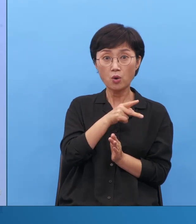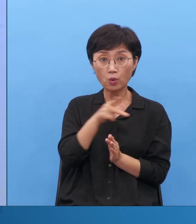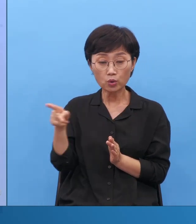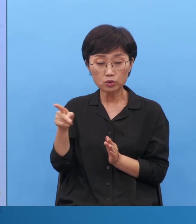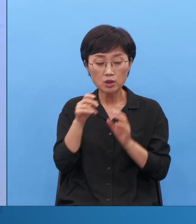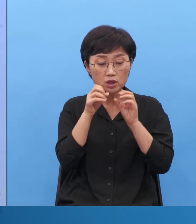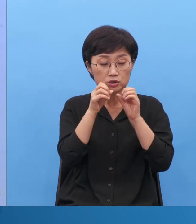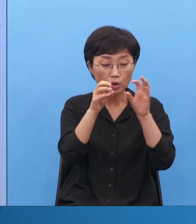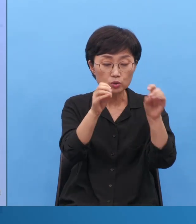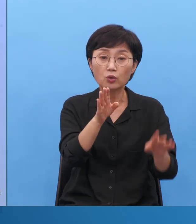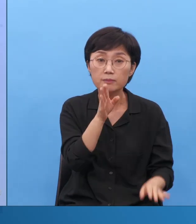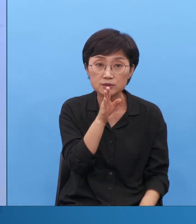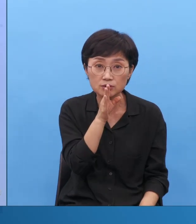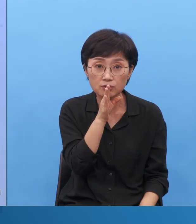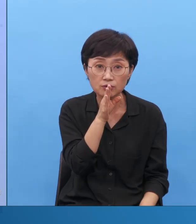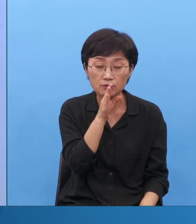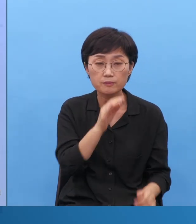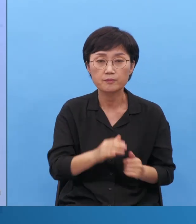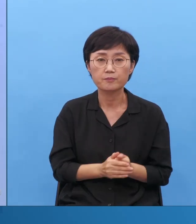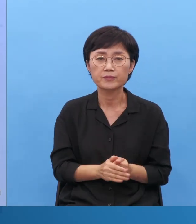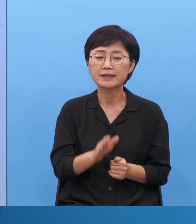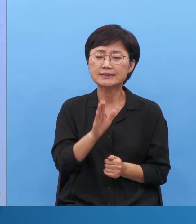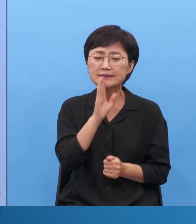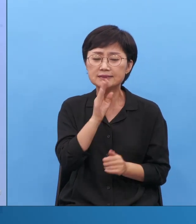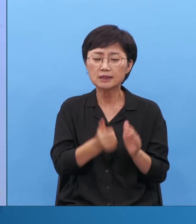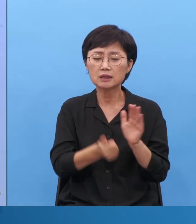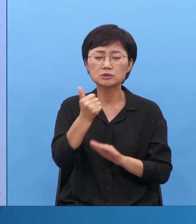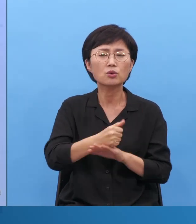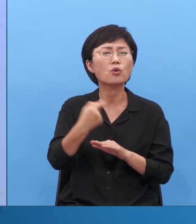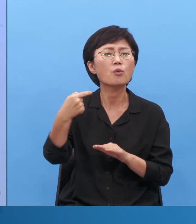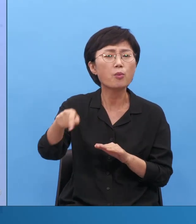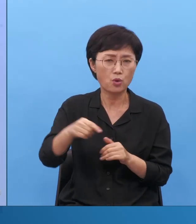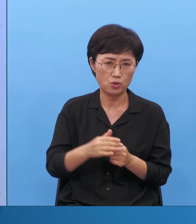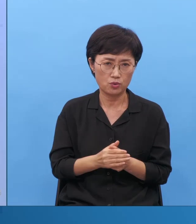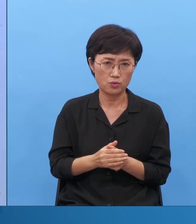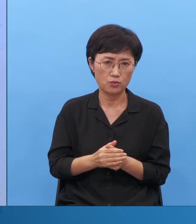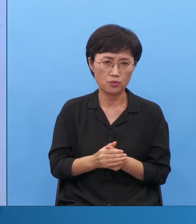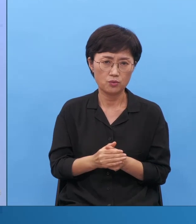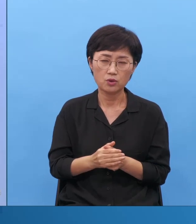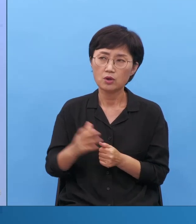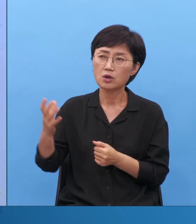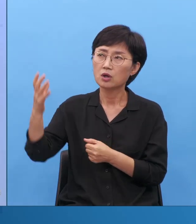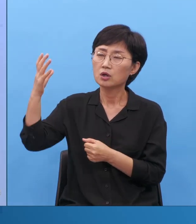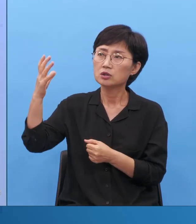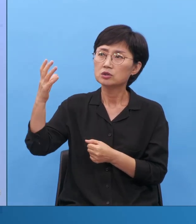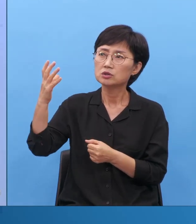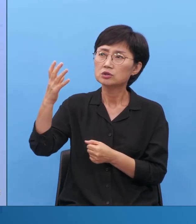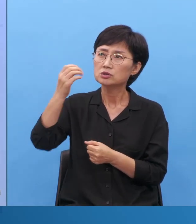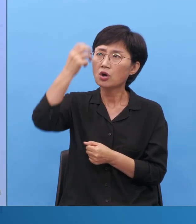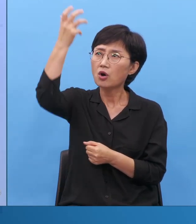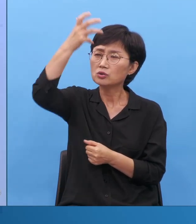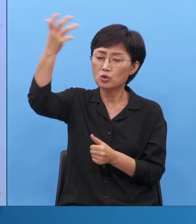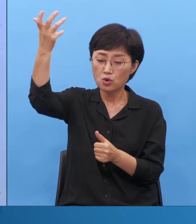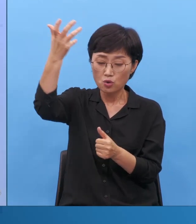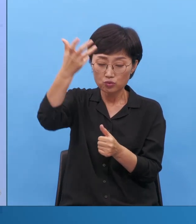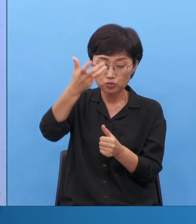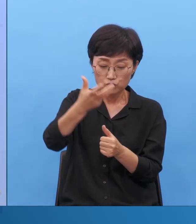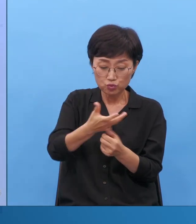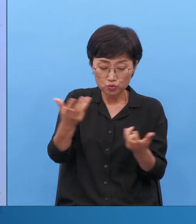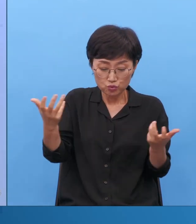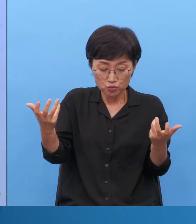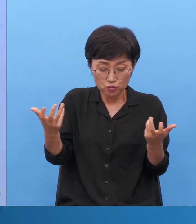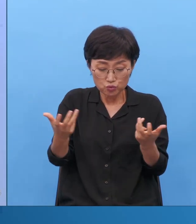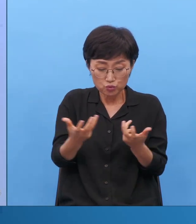성공이 따로 있습니까? 정말 하나님께서 여호와의 신이 너에게 충만하구나. 이 국무총리를 좀 맡아주는 게 어떻겠냐?